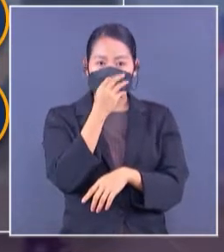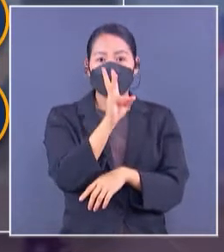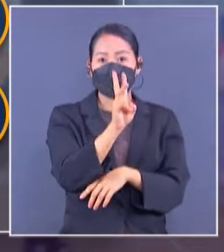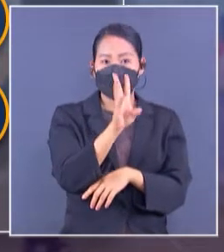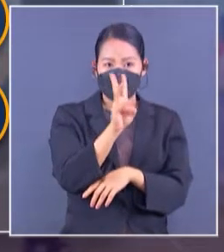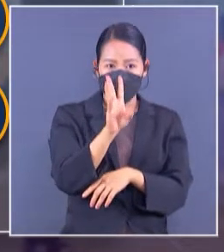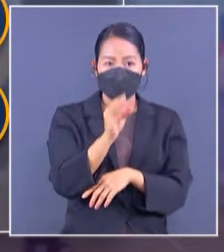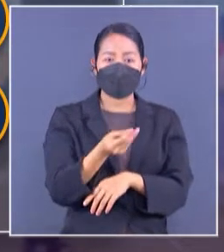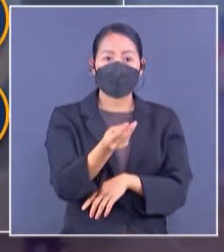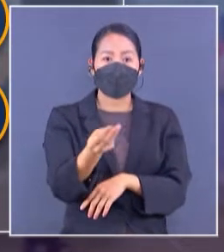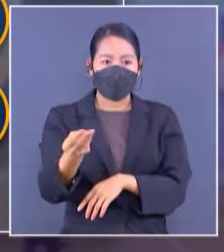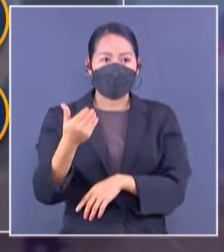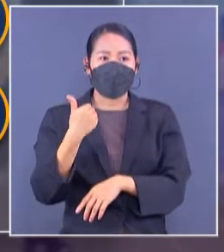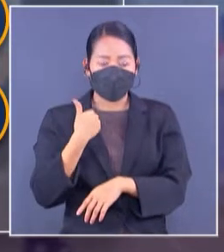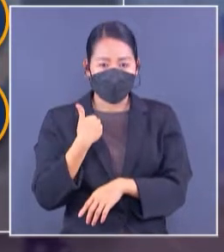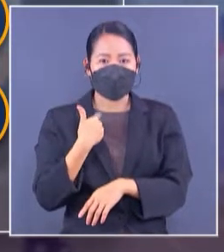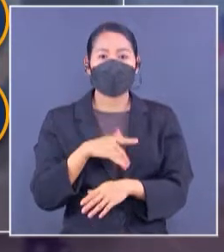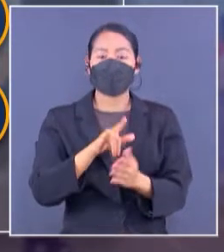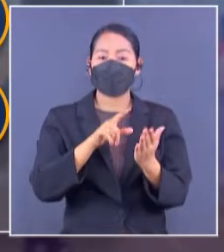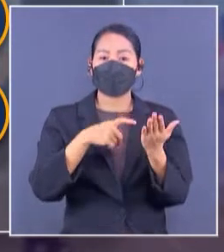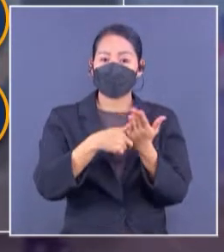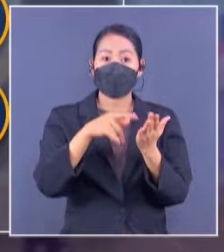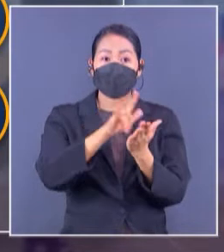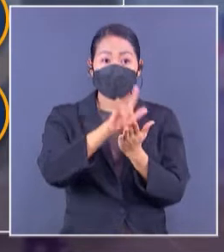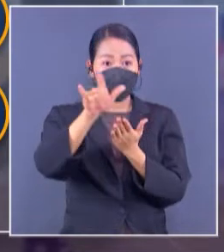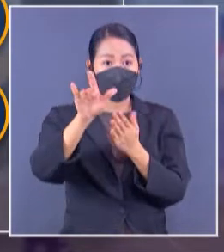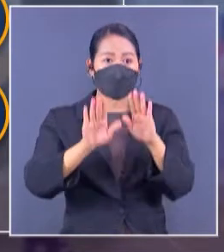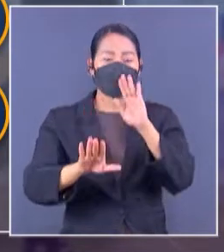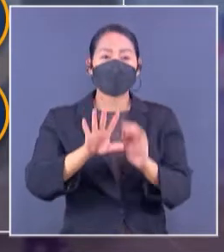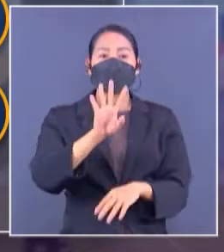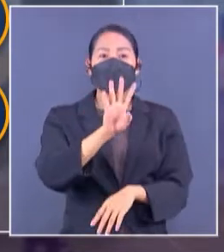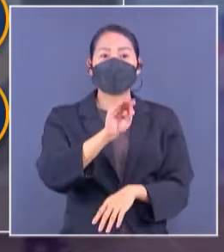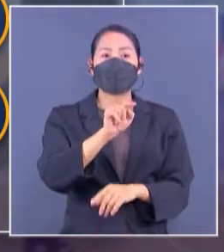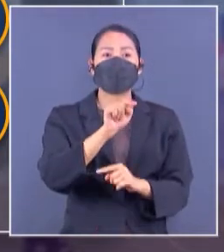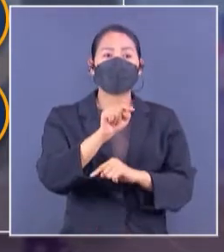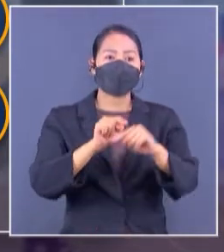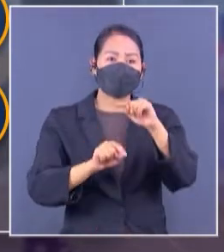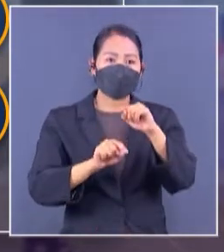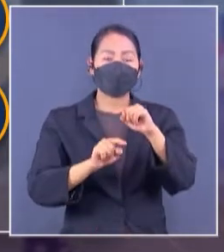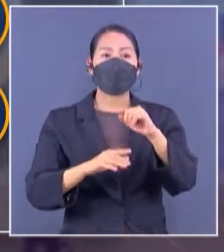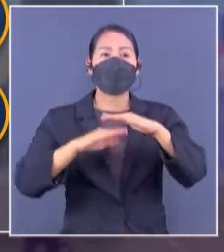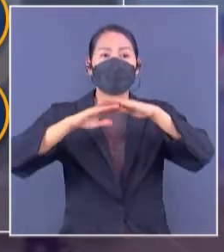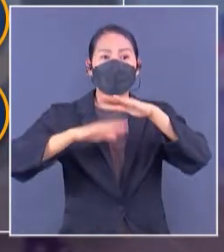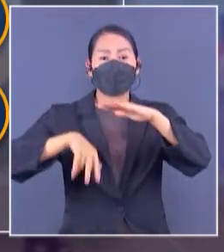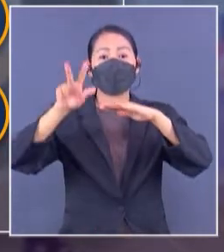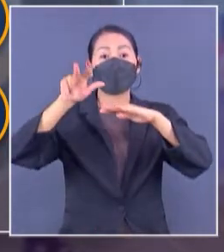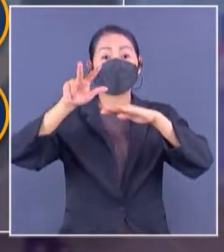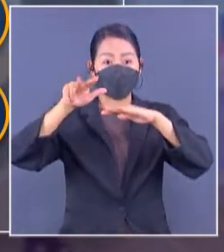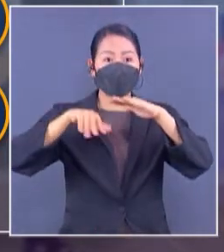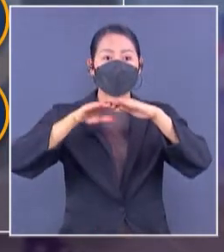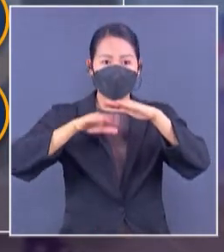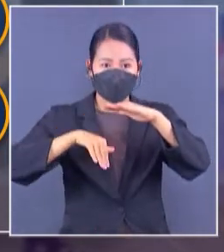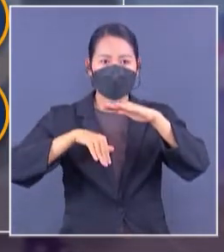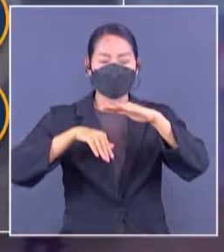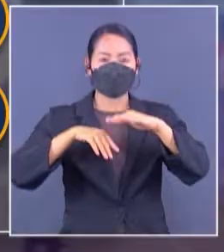วเครื่องบินไม่เกิน 40% แต่ไม่เกิน 3,000 บาทนะครับอันนี้ข้อจำกัดเดิมเลยที่ให้กับเราเที่ยวด้วยกันนะ